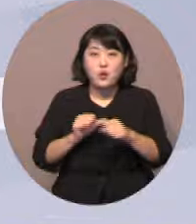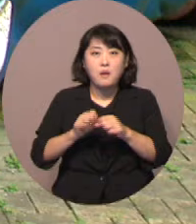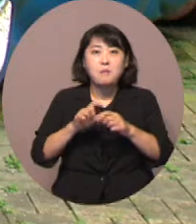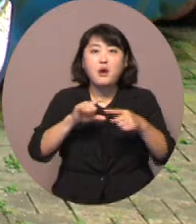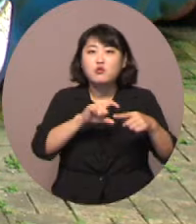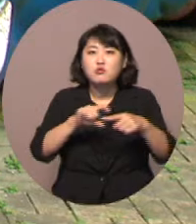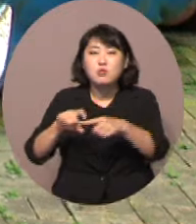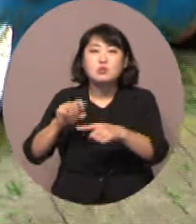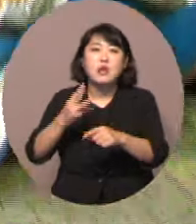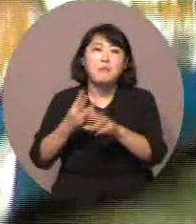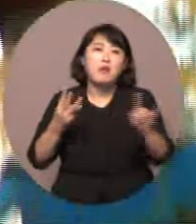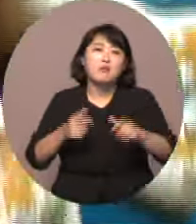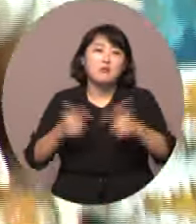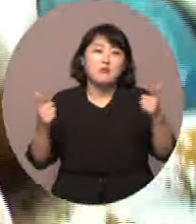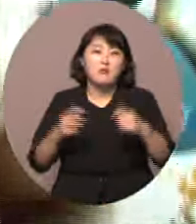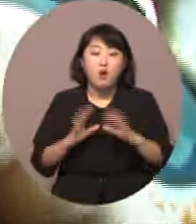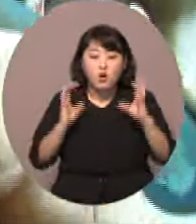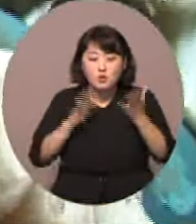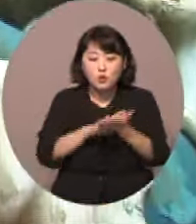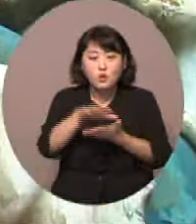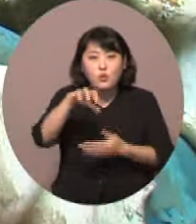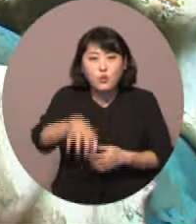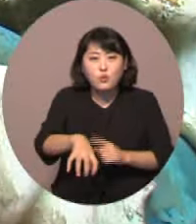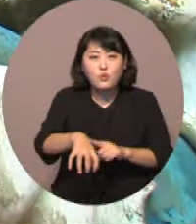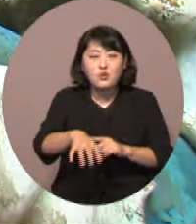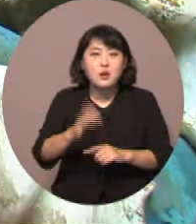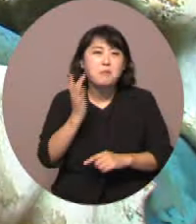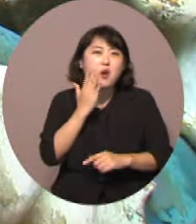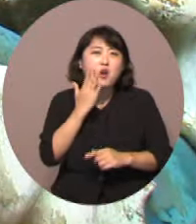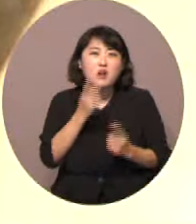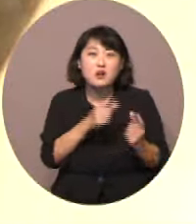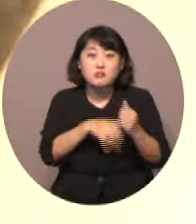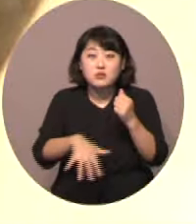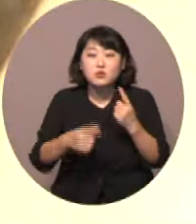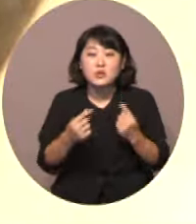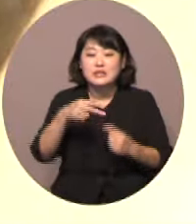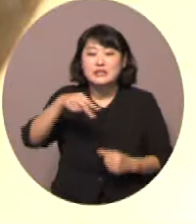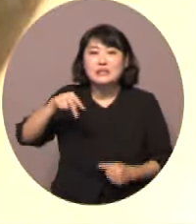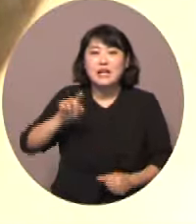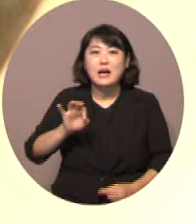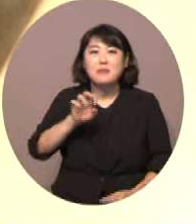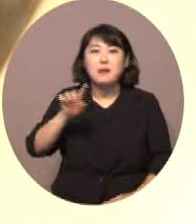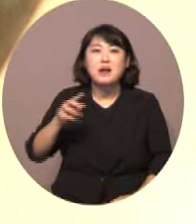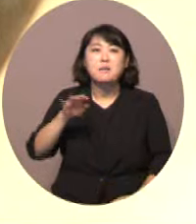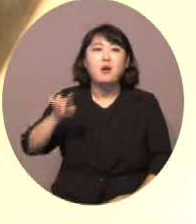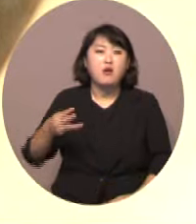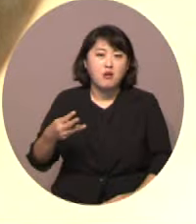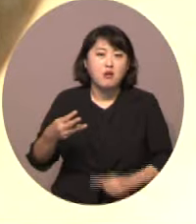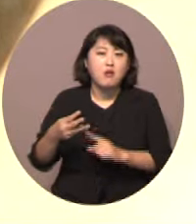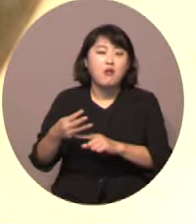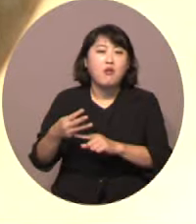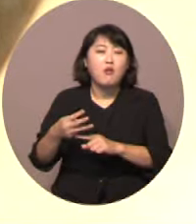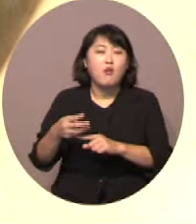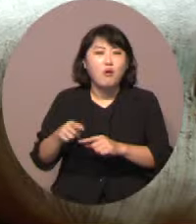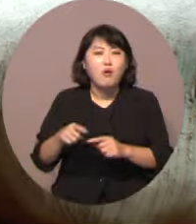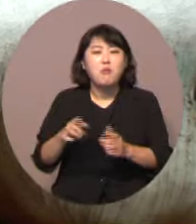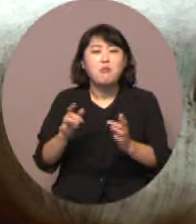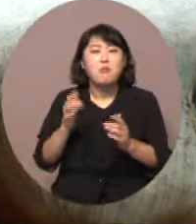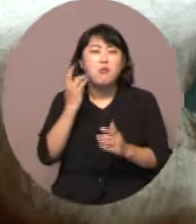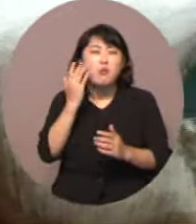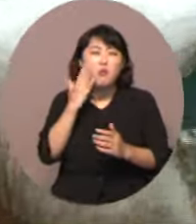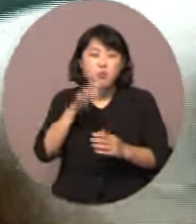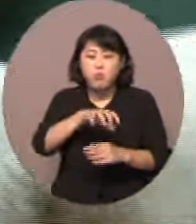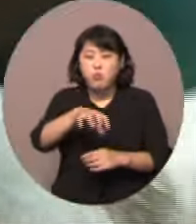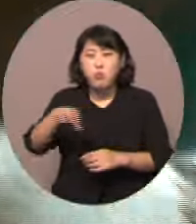증가했습니다 어린이 놀이터에서도 말벌의 한 종류인 쌍살벌 벌집이 발견되는 등 도심 곳곳에서 벌들이